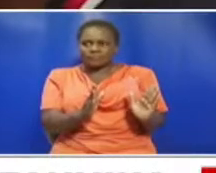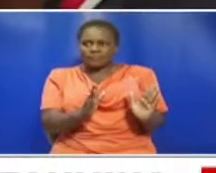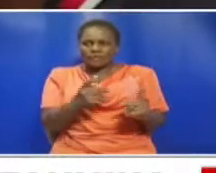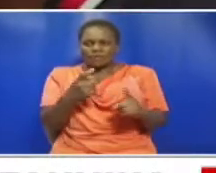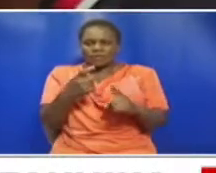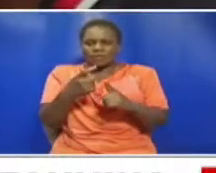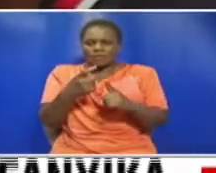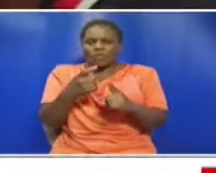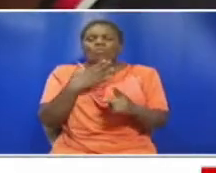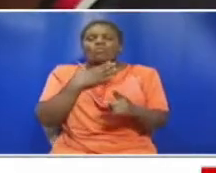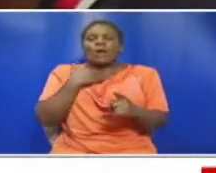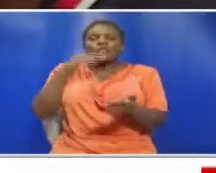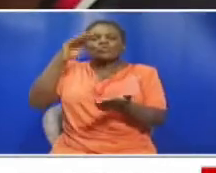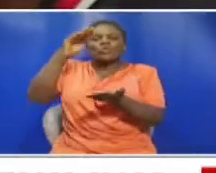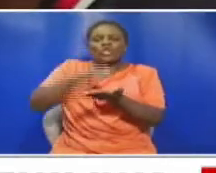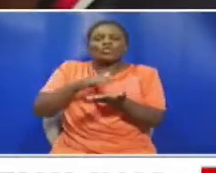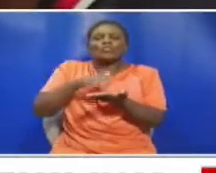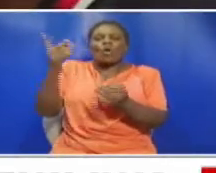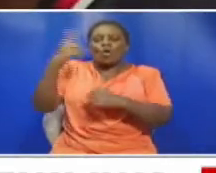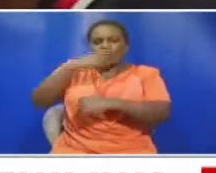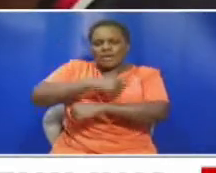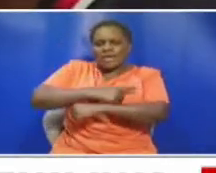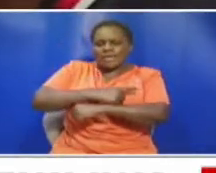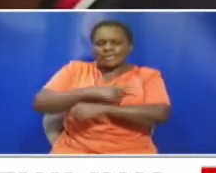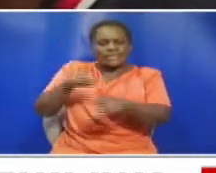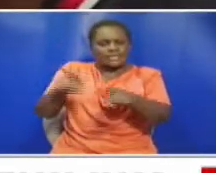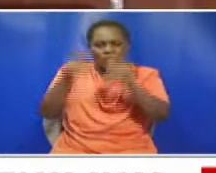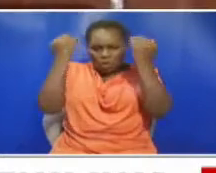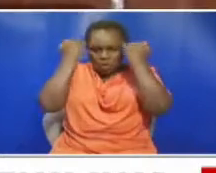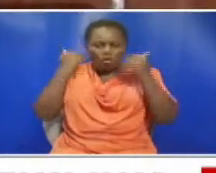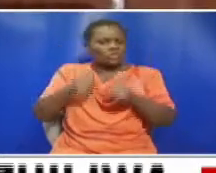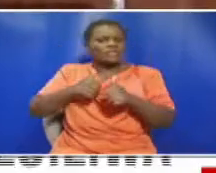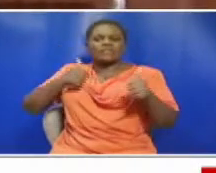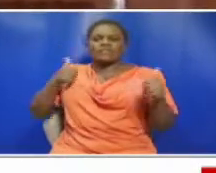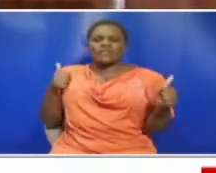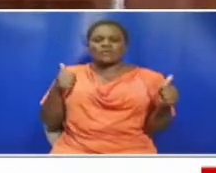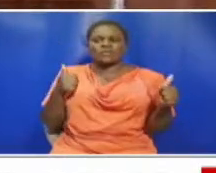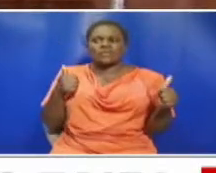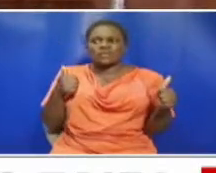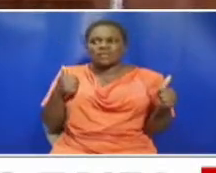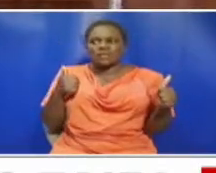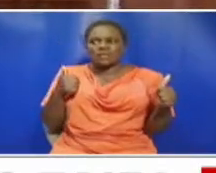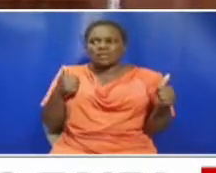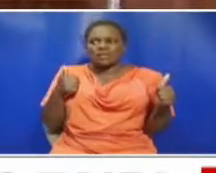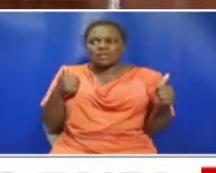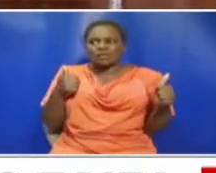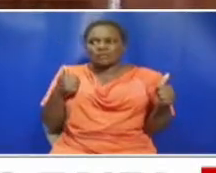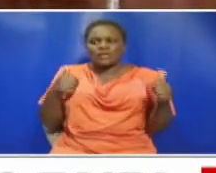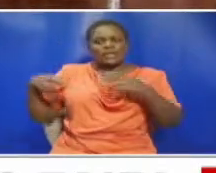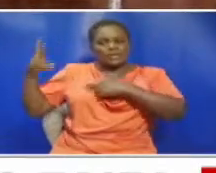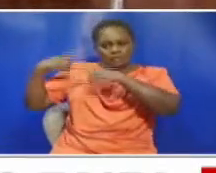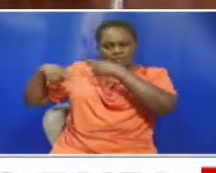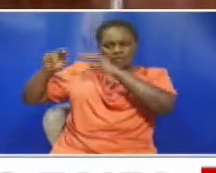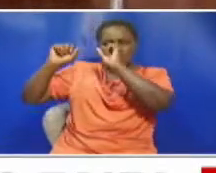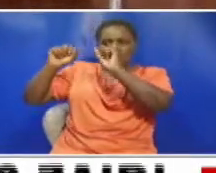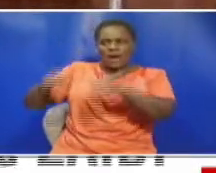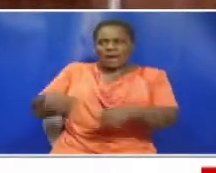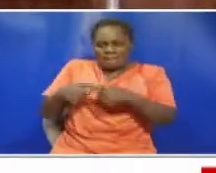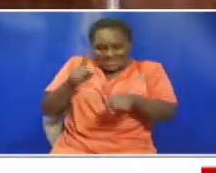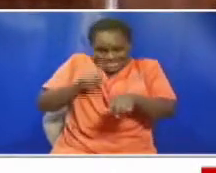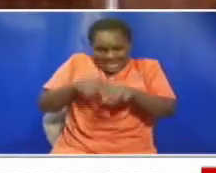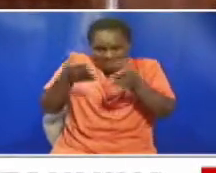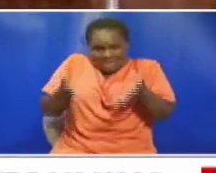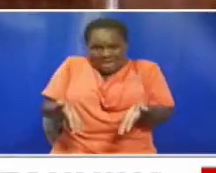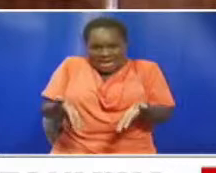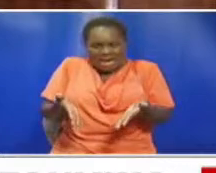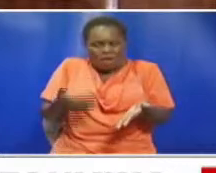kutaka muda huo kupunguzwa zaidi pia lilikataliwa na mahakama. The court can review its decision, but at this stage